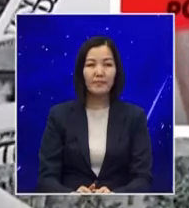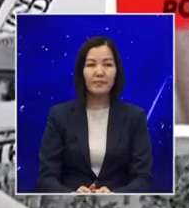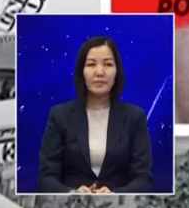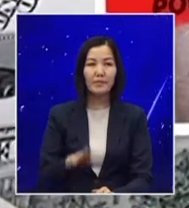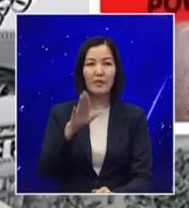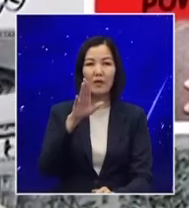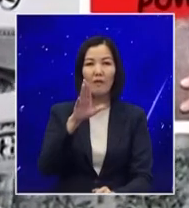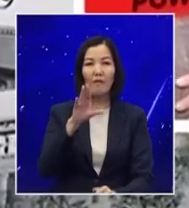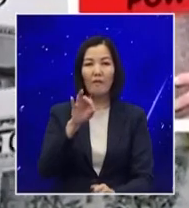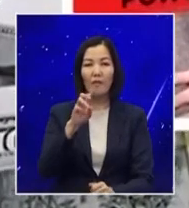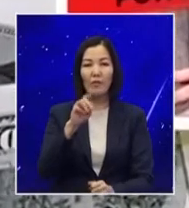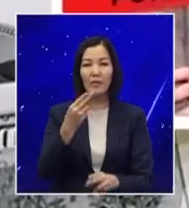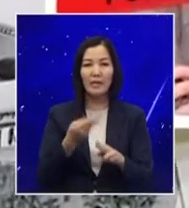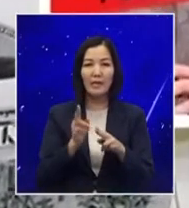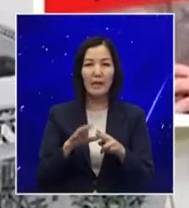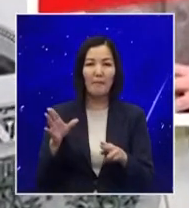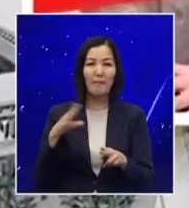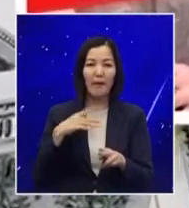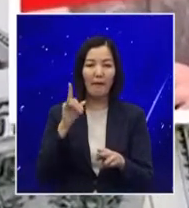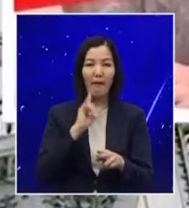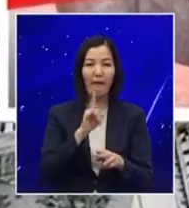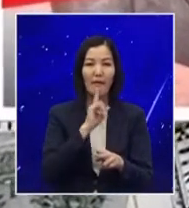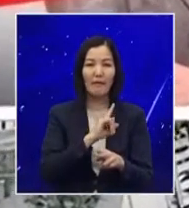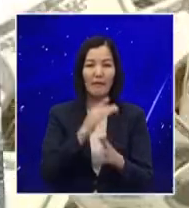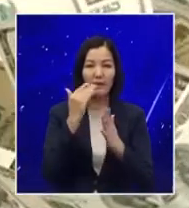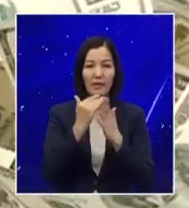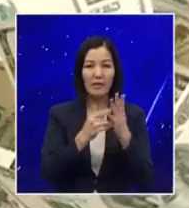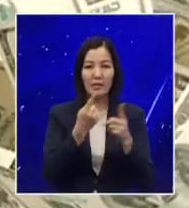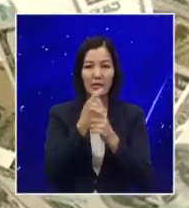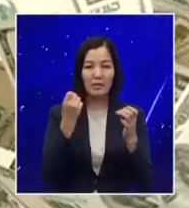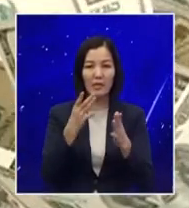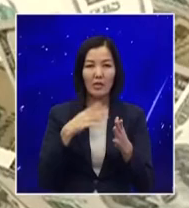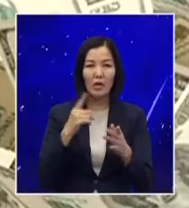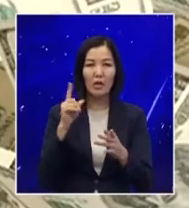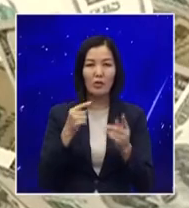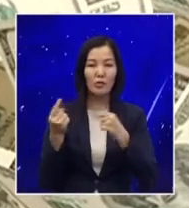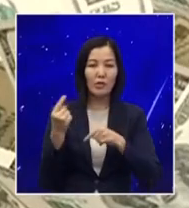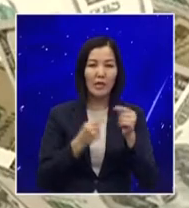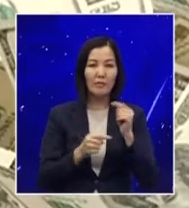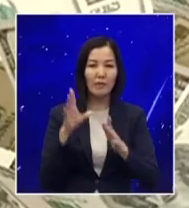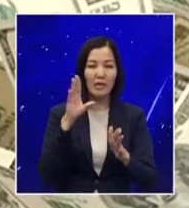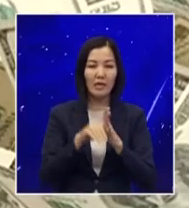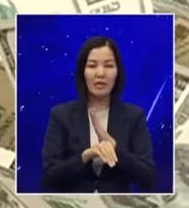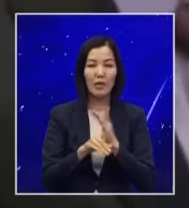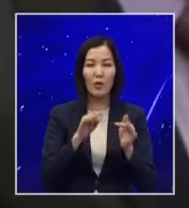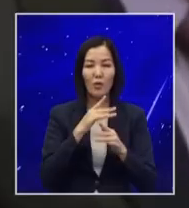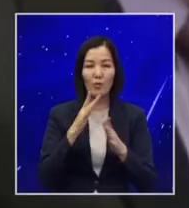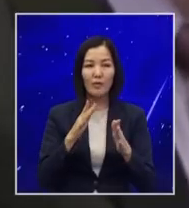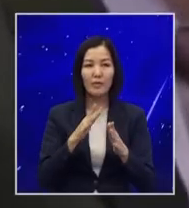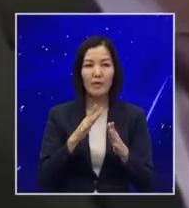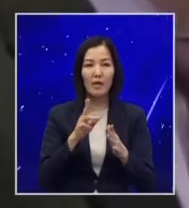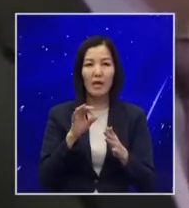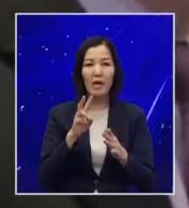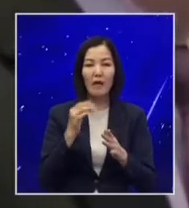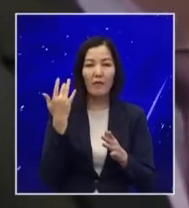Форбс журналы Ақштағы ең бай әйелдердің рейтингін жариялады. Жыл сайынғы тізімге 100 кәсіпкер енді. Мұндағы әйелдердің көпшілігі